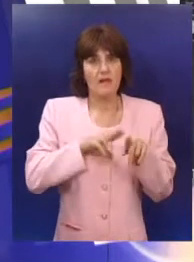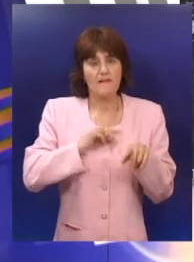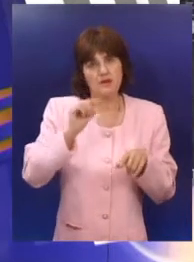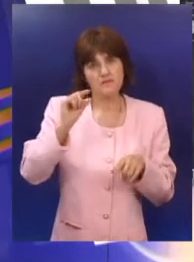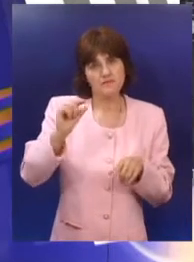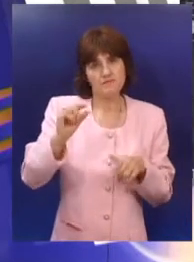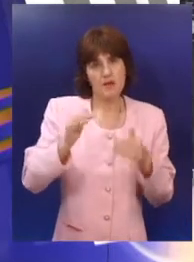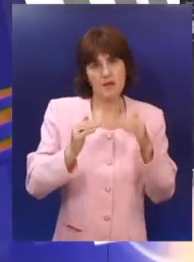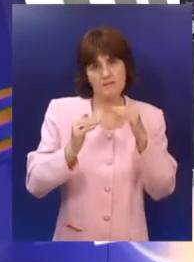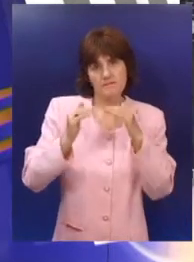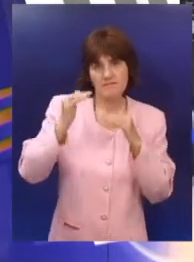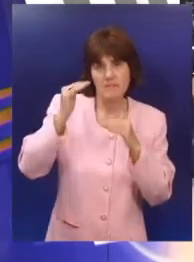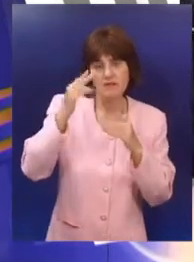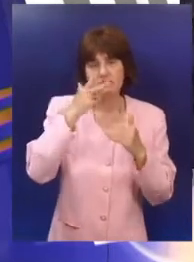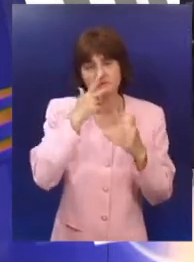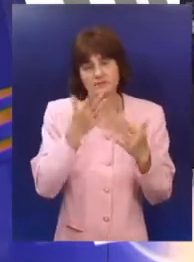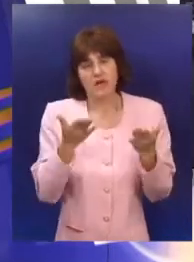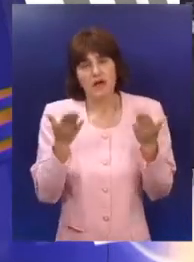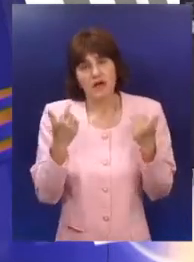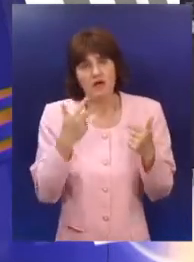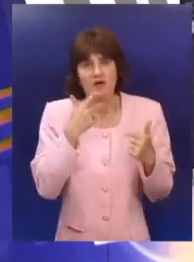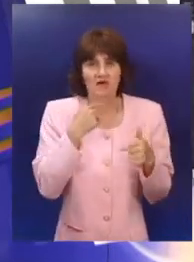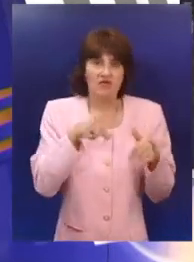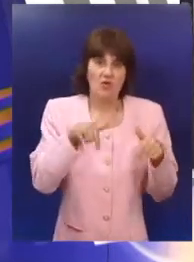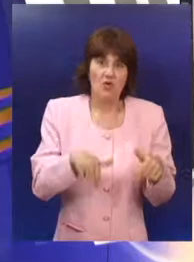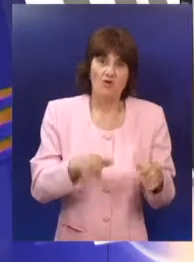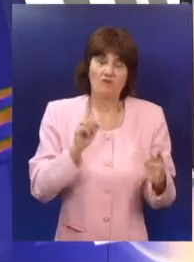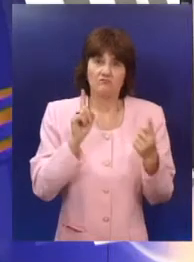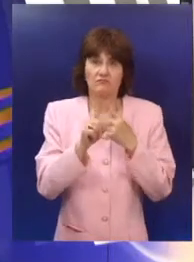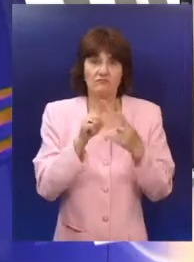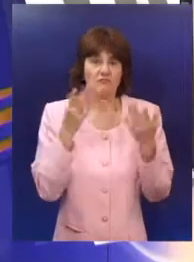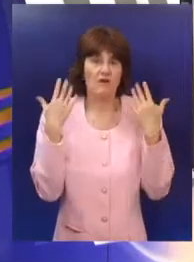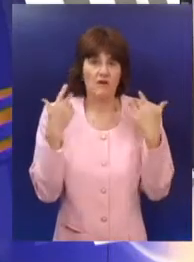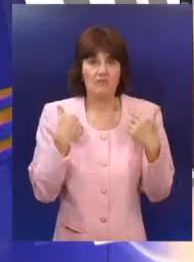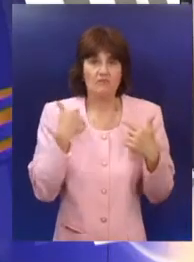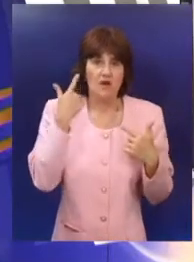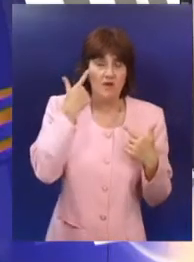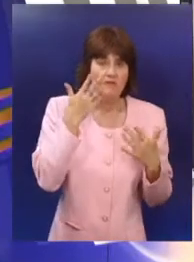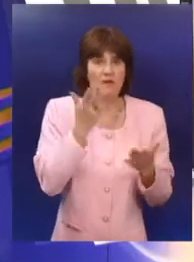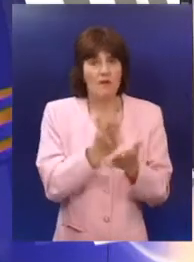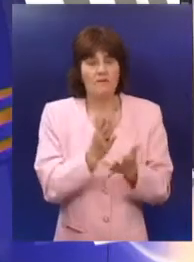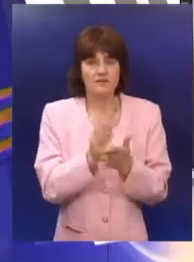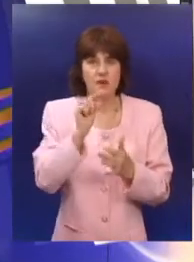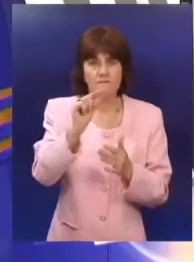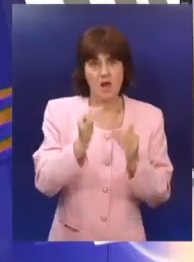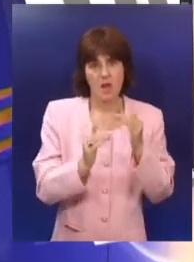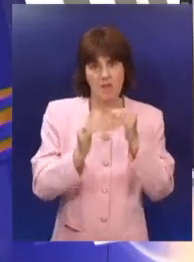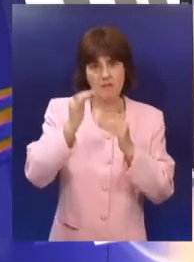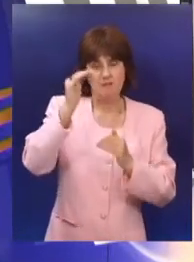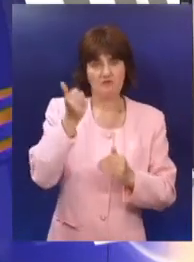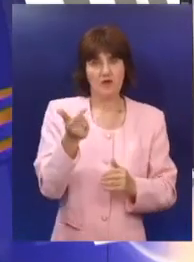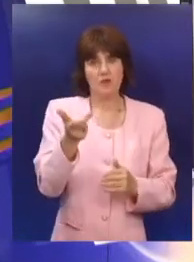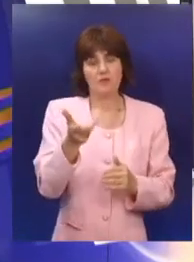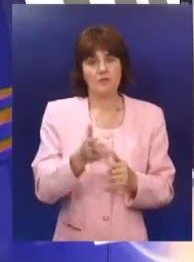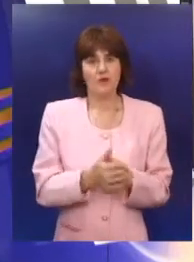neki blagi trend porasta, pa ako to isprojektujemo i na ove destinacije, ja se nadam da će biti bar malo povećanog